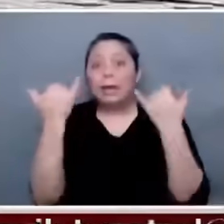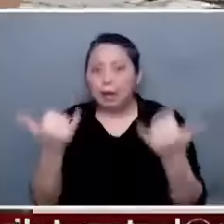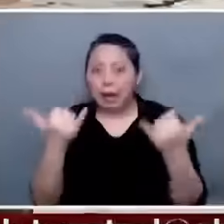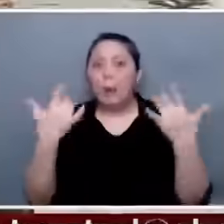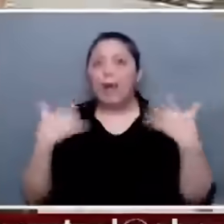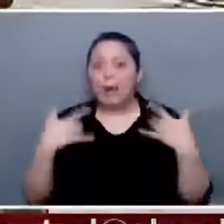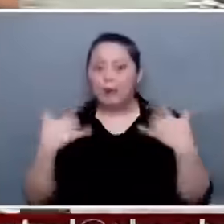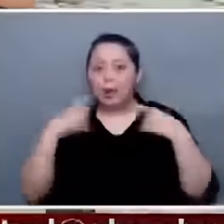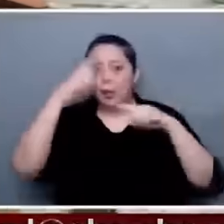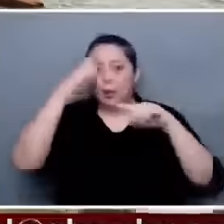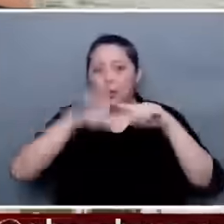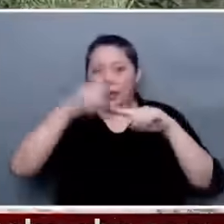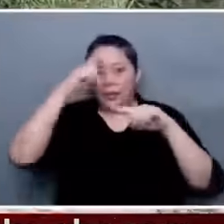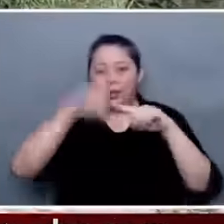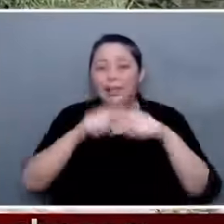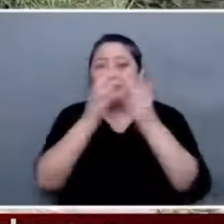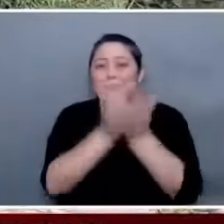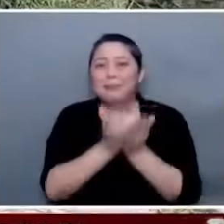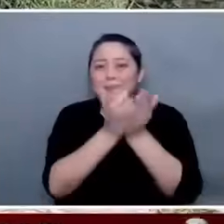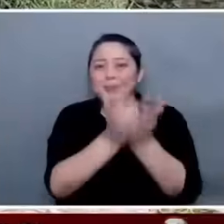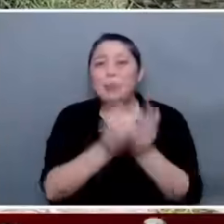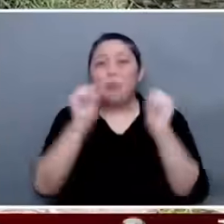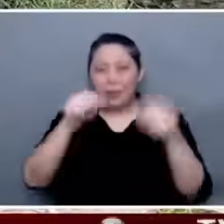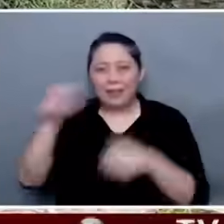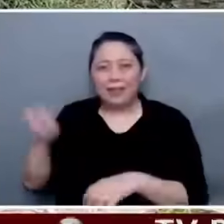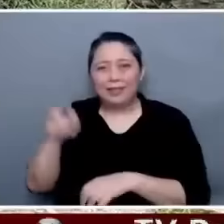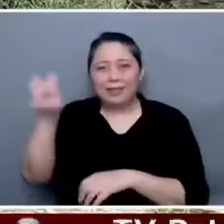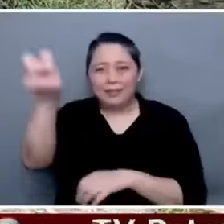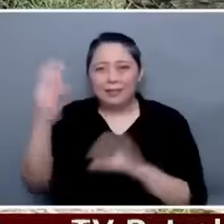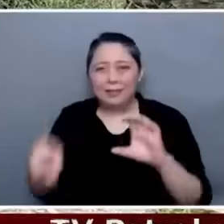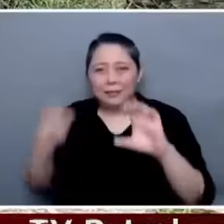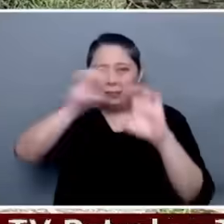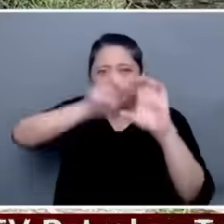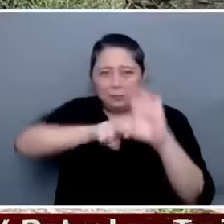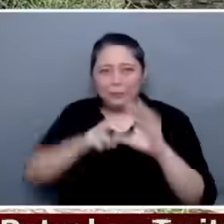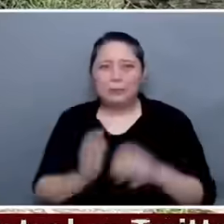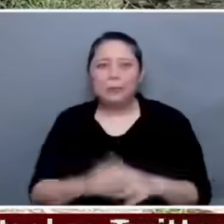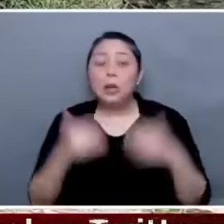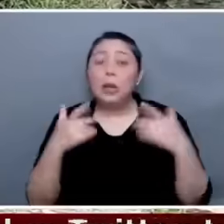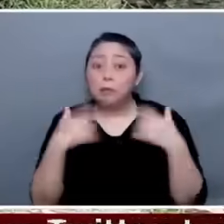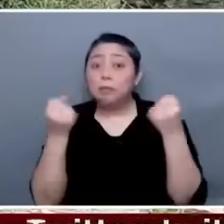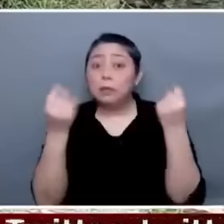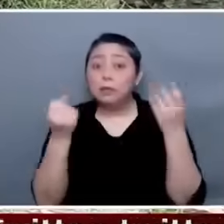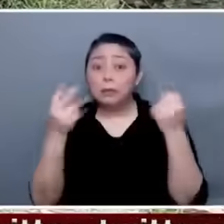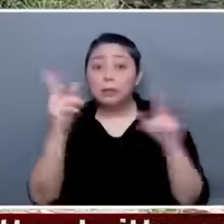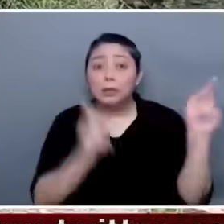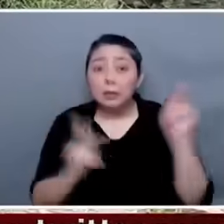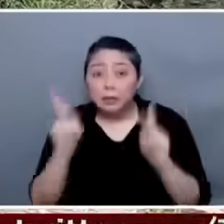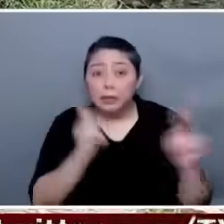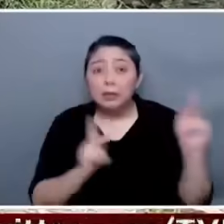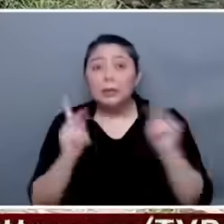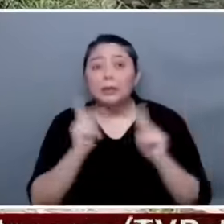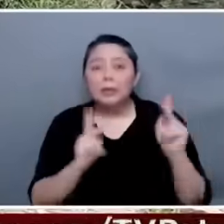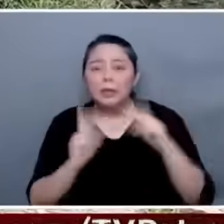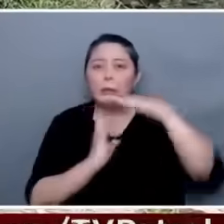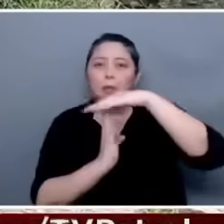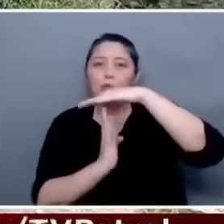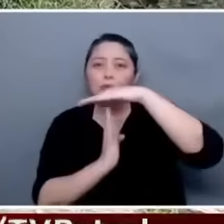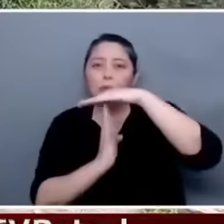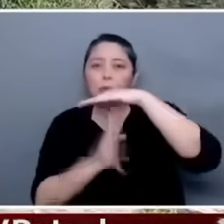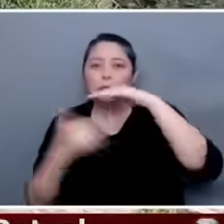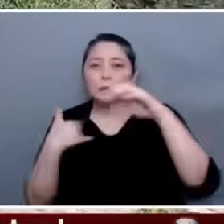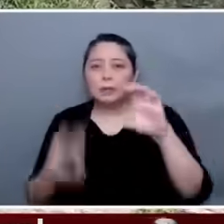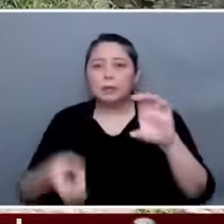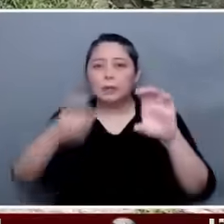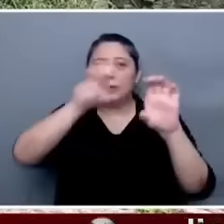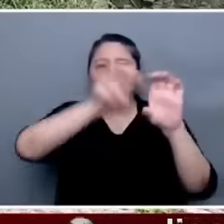pinapaupahang bangka sa Burnham Park. Nagkaroon kami na maraming tao na customers na sumakay sa mga boats.